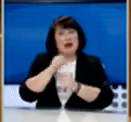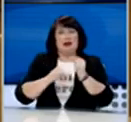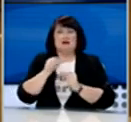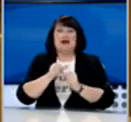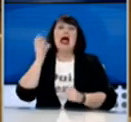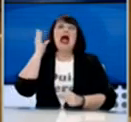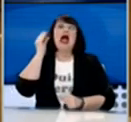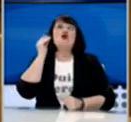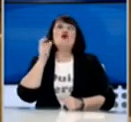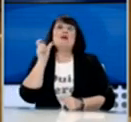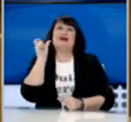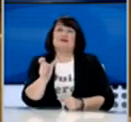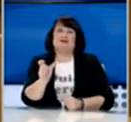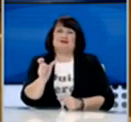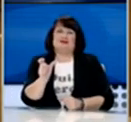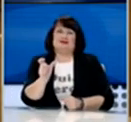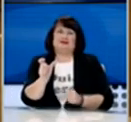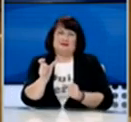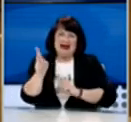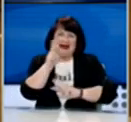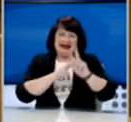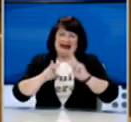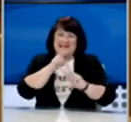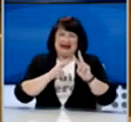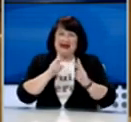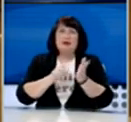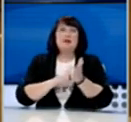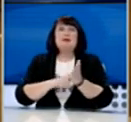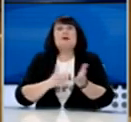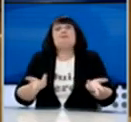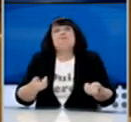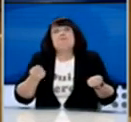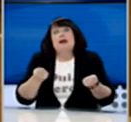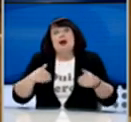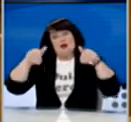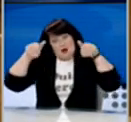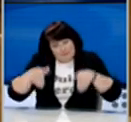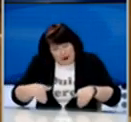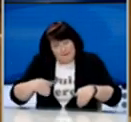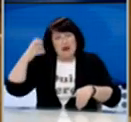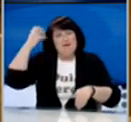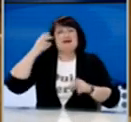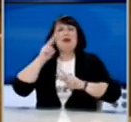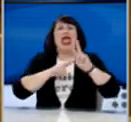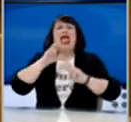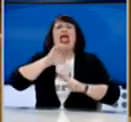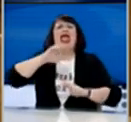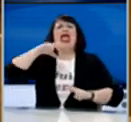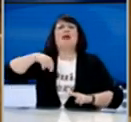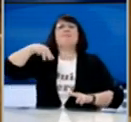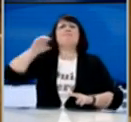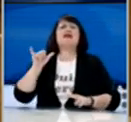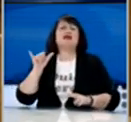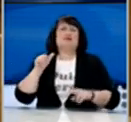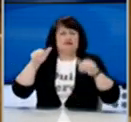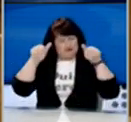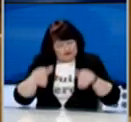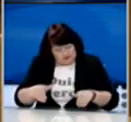κλιματικής αλλαγής πρέπει όλοι να καθόμαστε προσοχή στους ειδικούς της μετεωρολογίας όπως